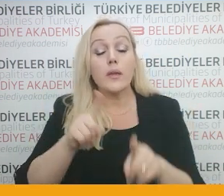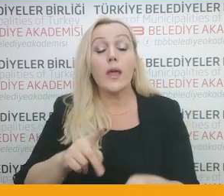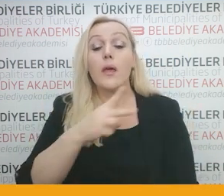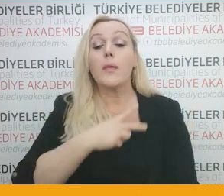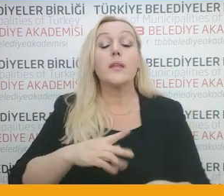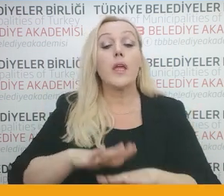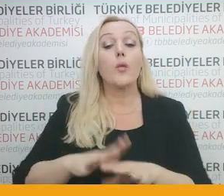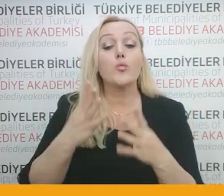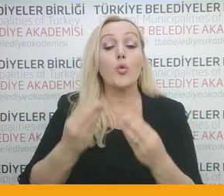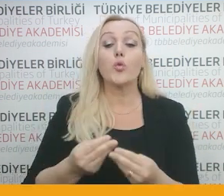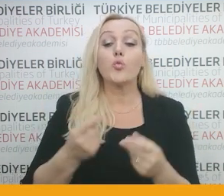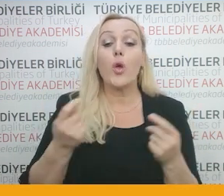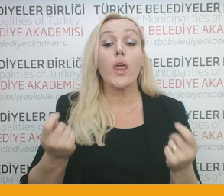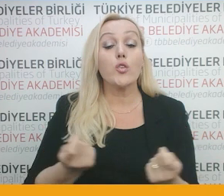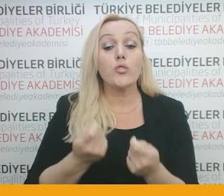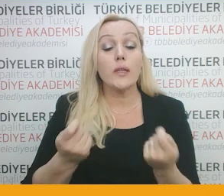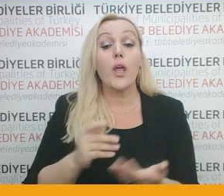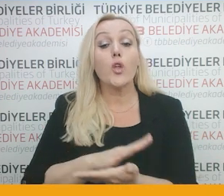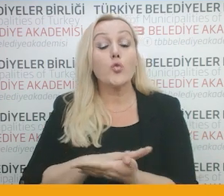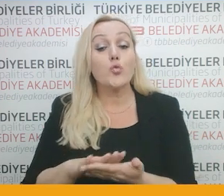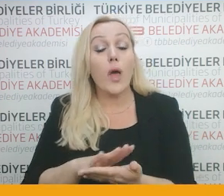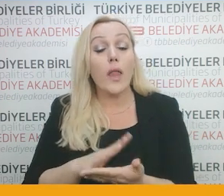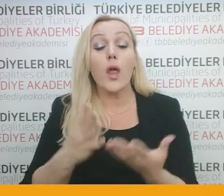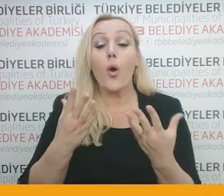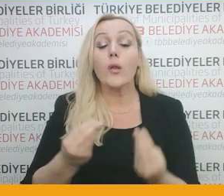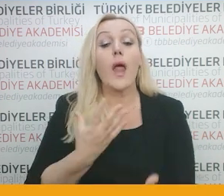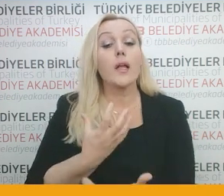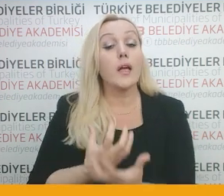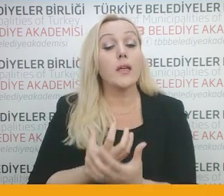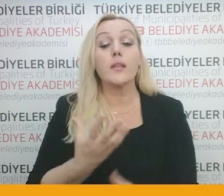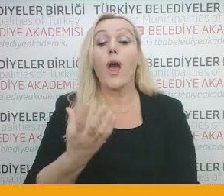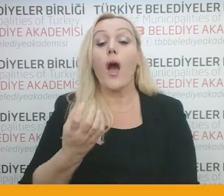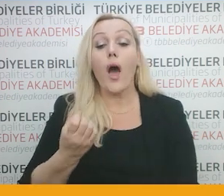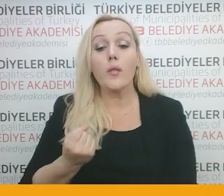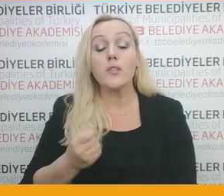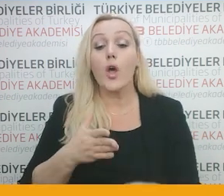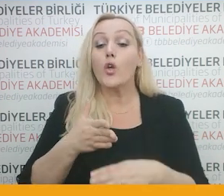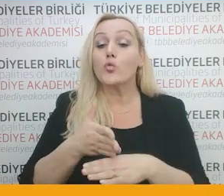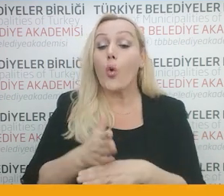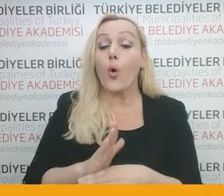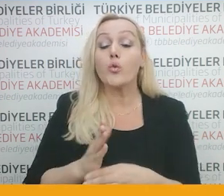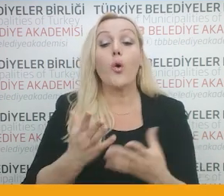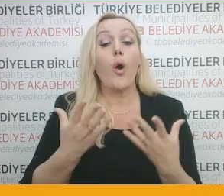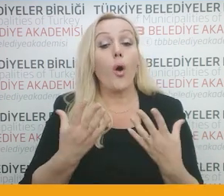tüm iş ve işlemlerin düzenli bir şekilde kayıtlar alması, doğru bir